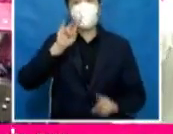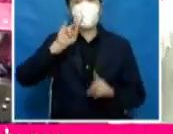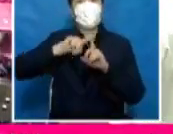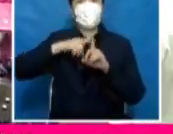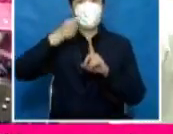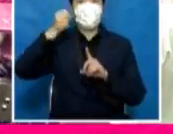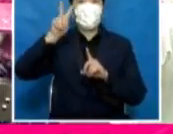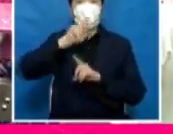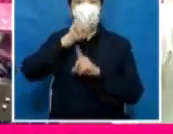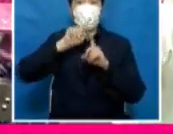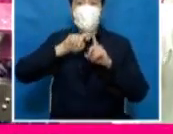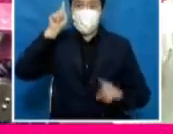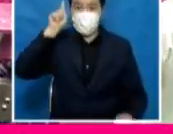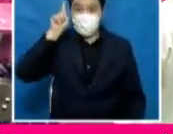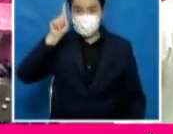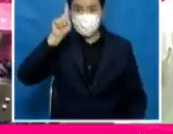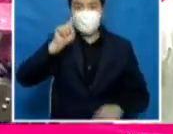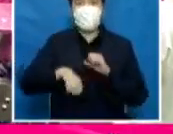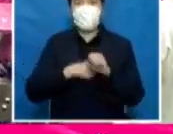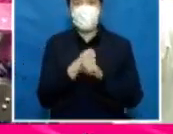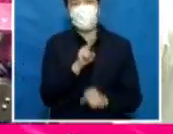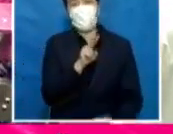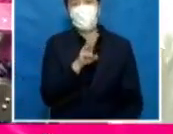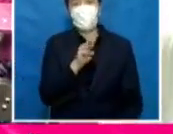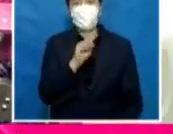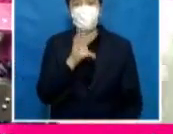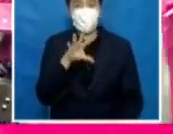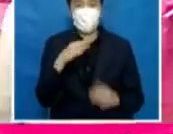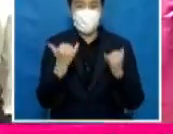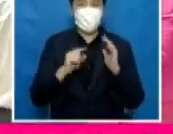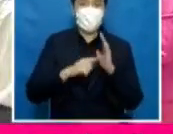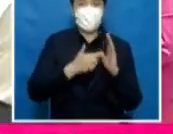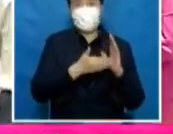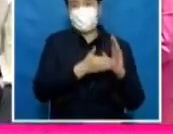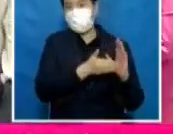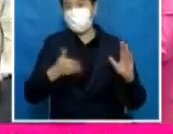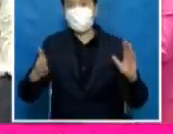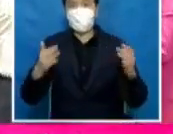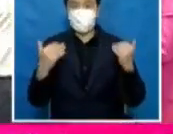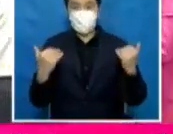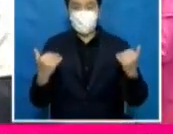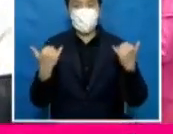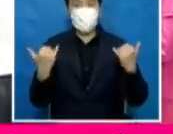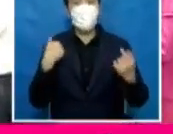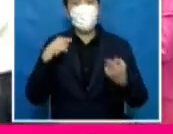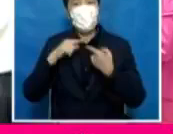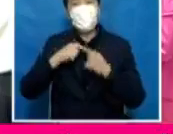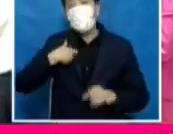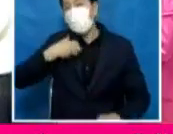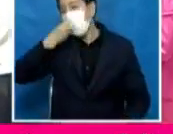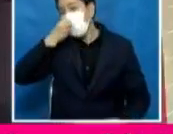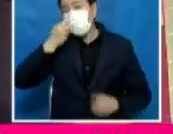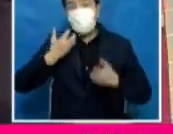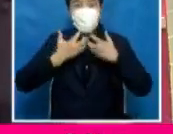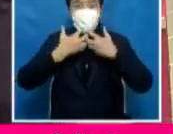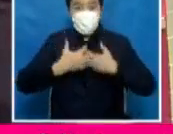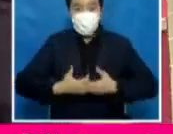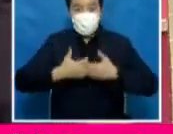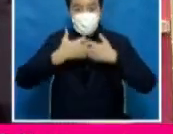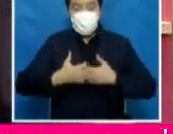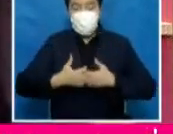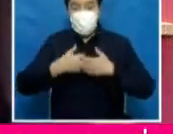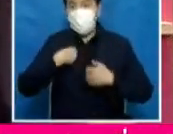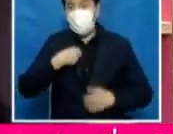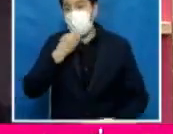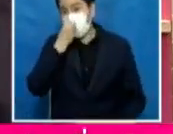ที่1ธันวาคม2565จะได้เริ่มณบัดนี้ครับโดยจะทำการทดลองเครื่องออกรางวัลไฟฟ้าอัตโนมั